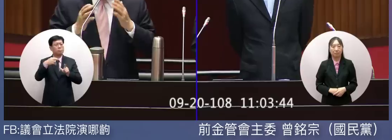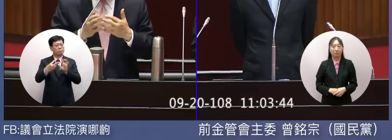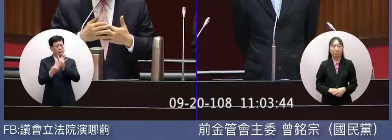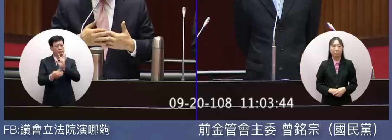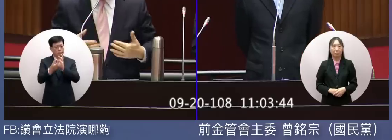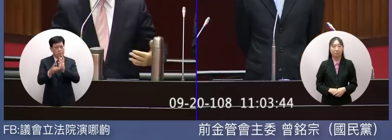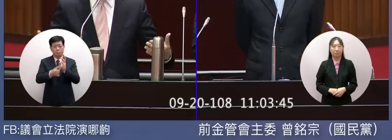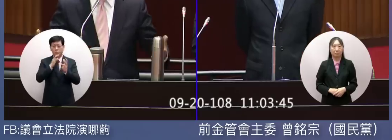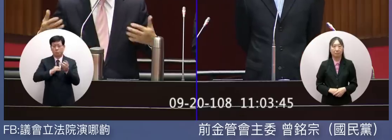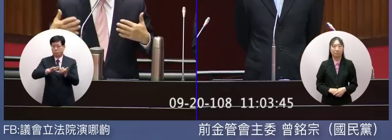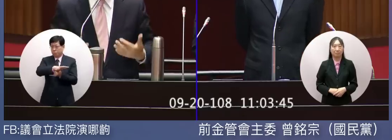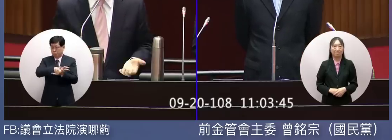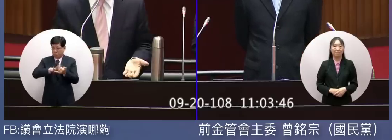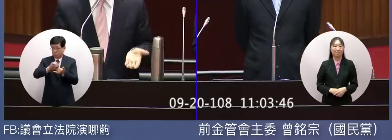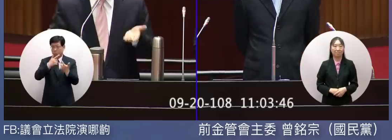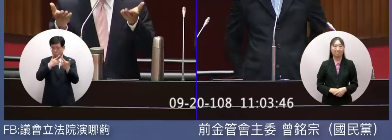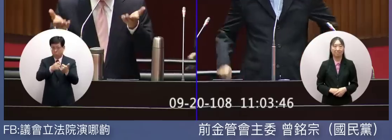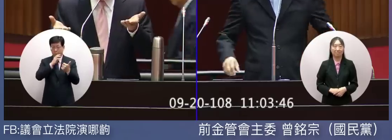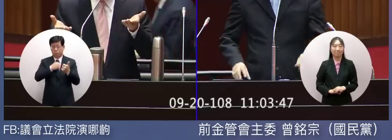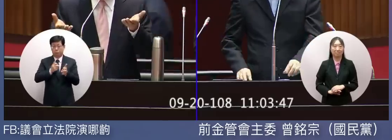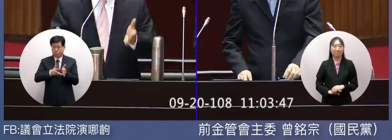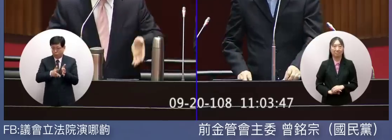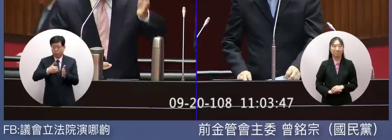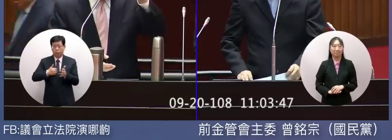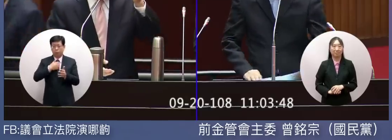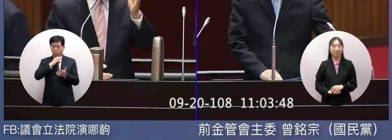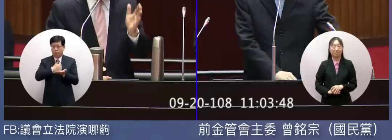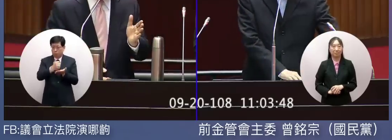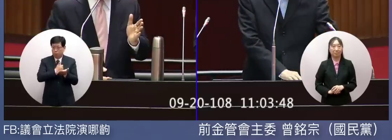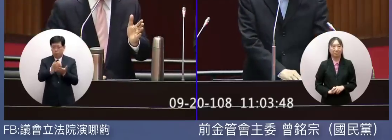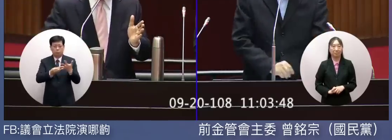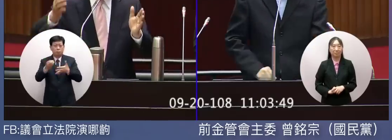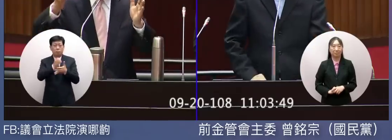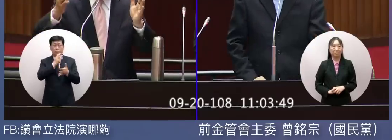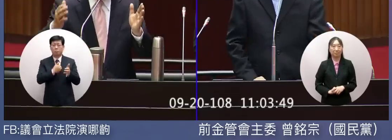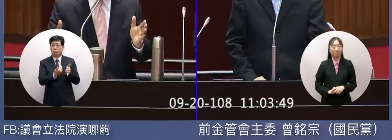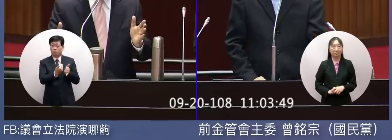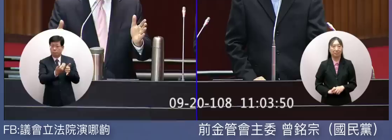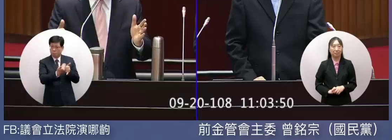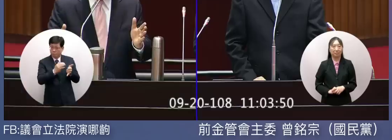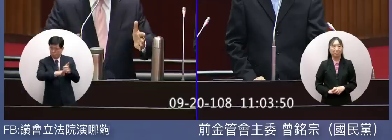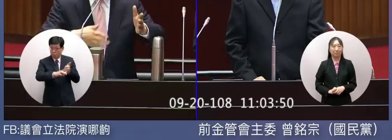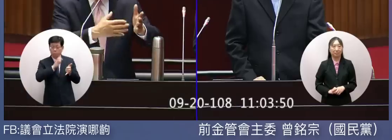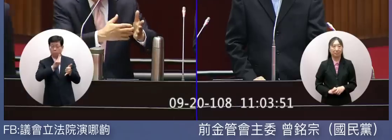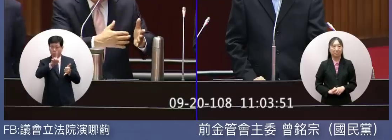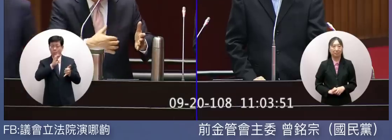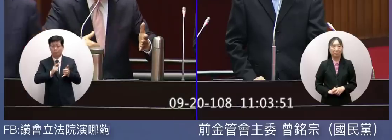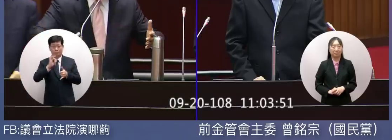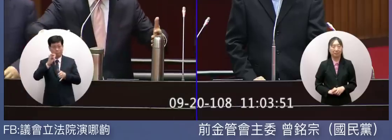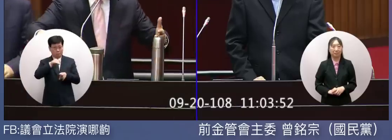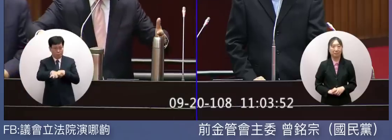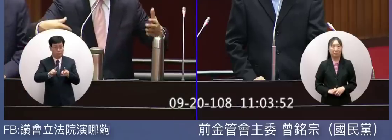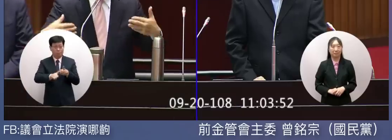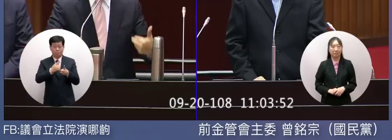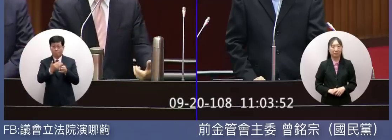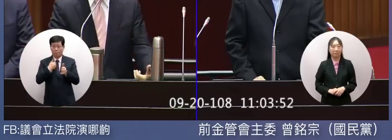讲，这是为整个台湾轨道运输的提升，就是西部高铁、东部快铁，这一定屏